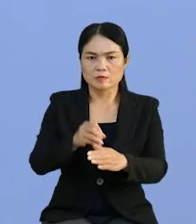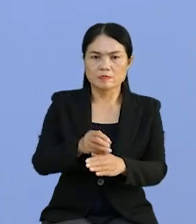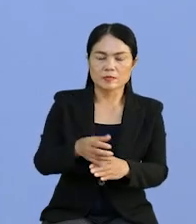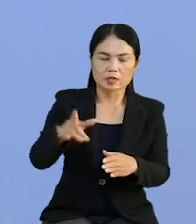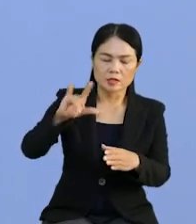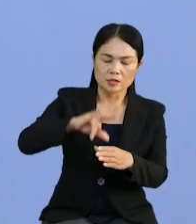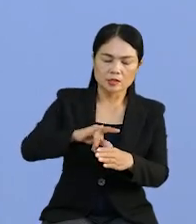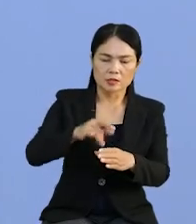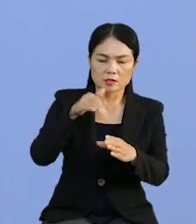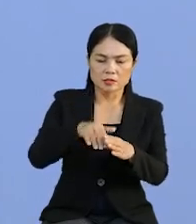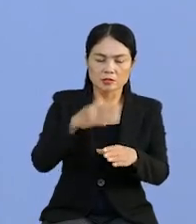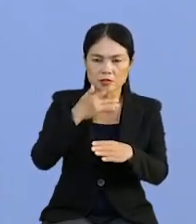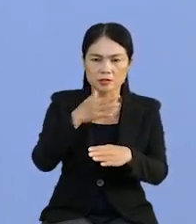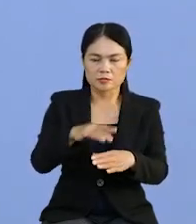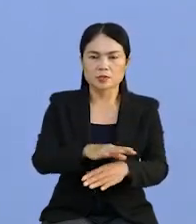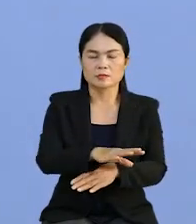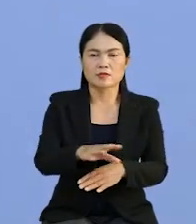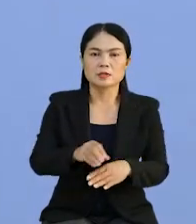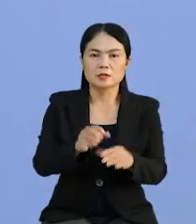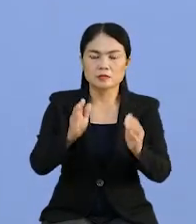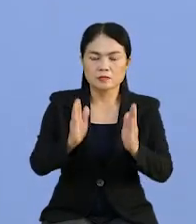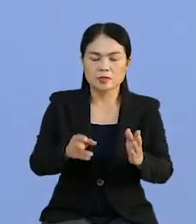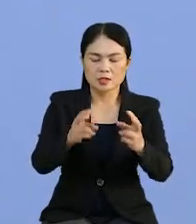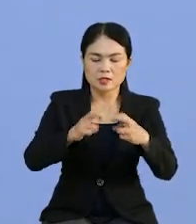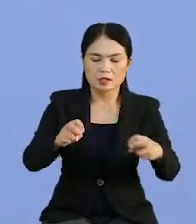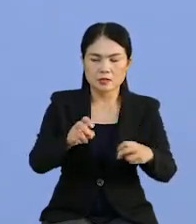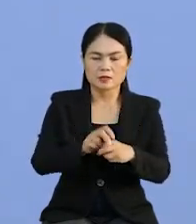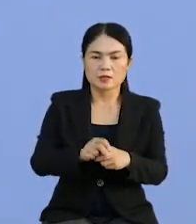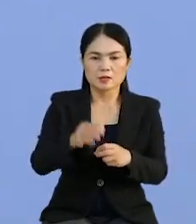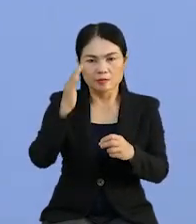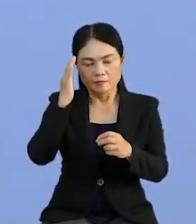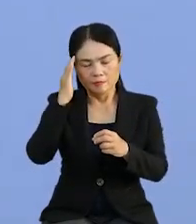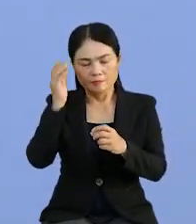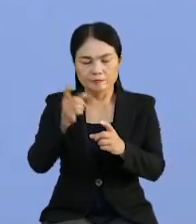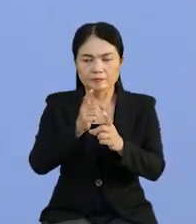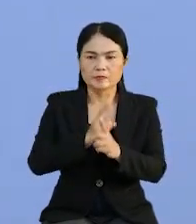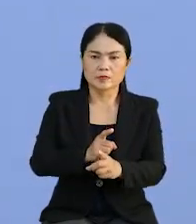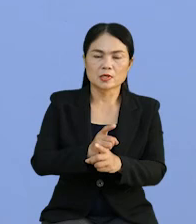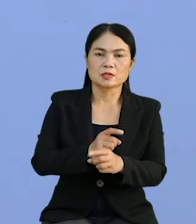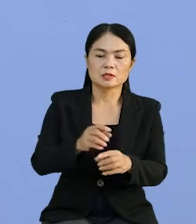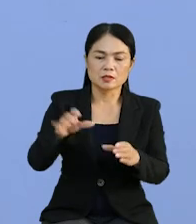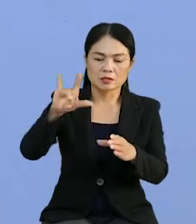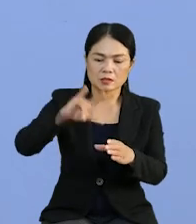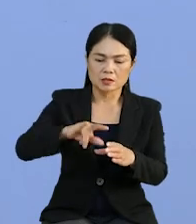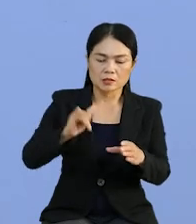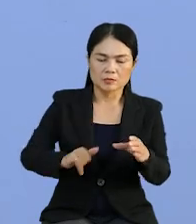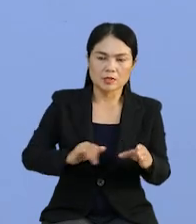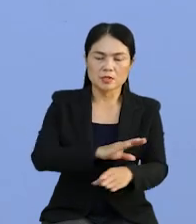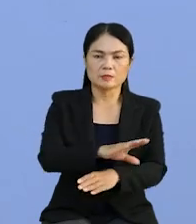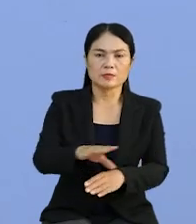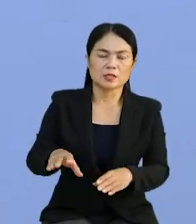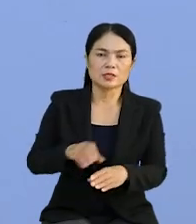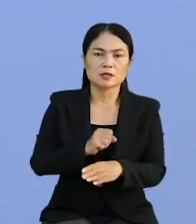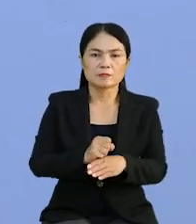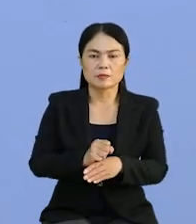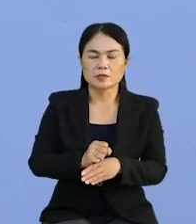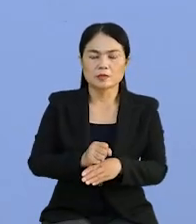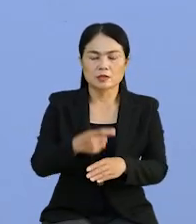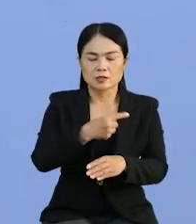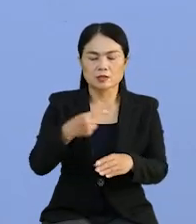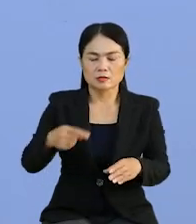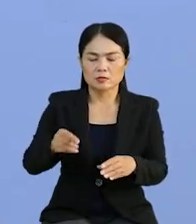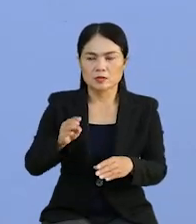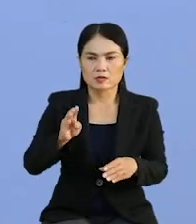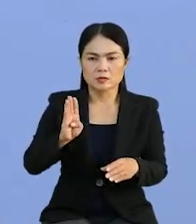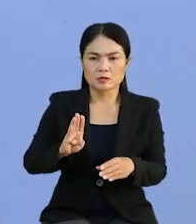มดขมายตามเนสราอิจิวบานอ่อยดังท้าเปล่งการ์ดในขนมประเทศกัมพูชีมีรอบปอนบา